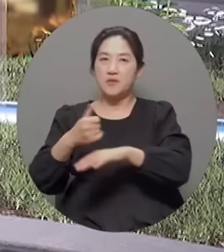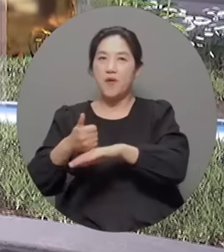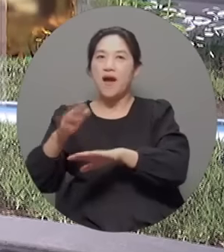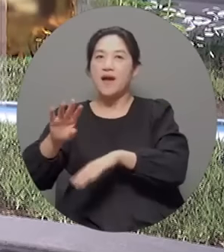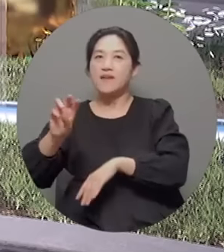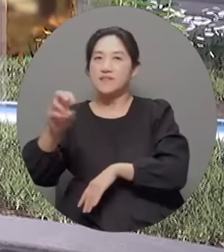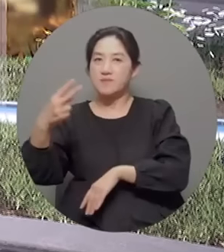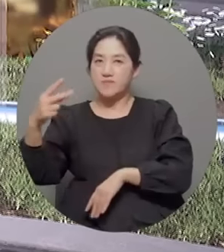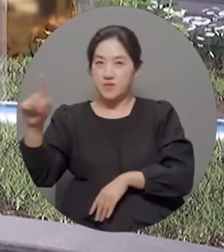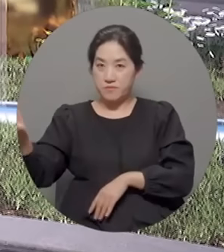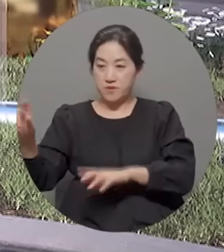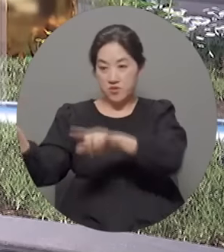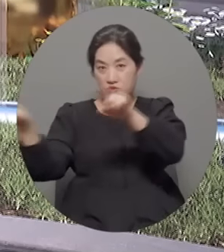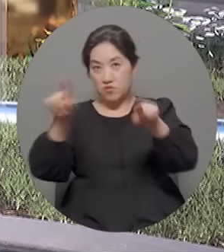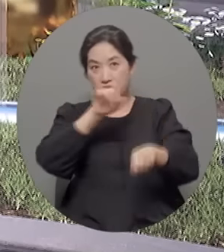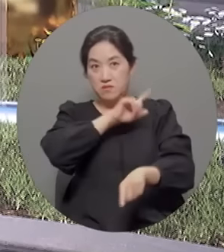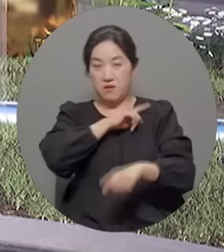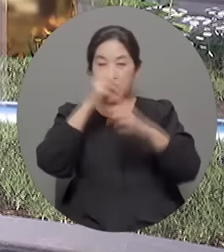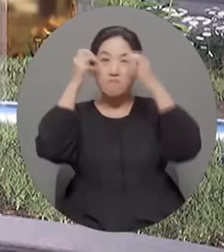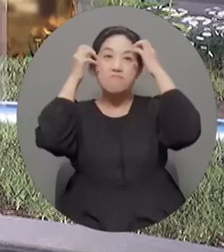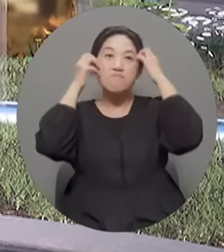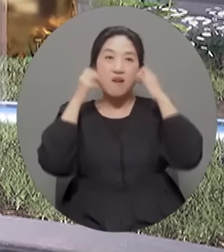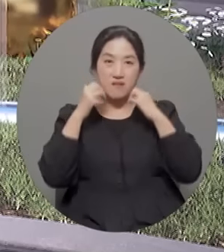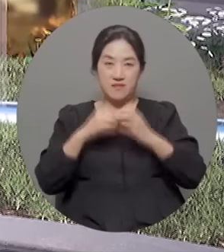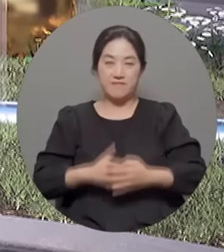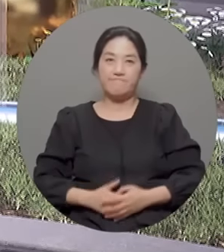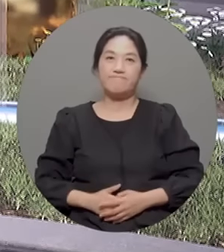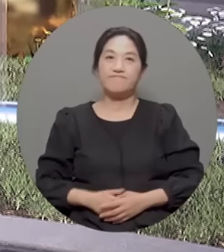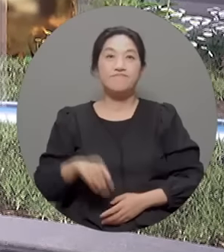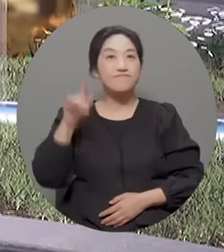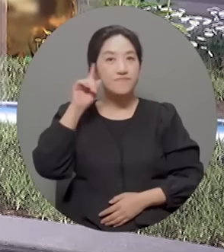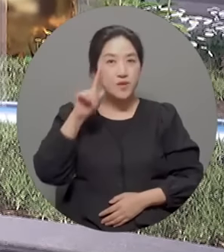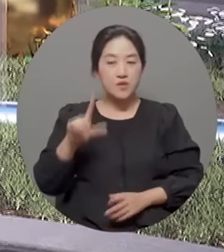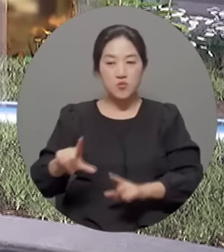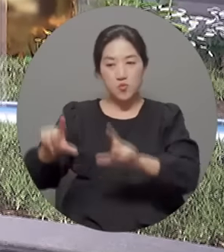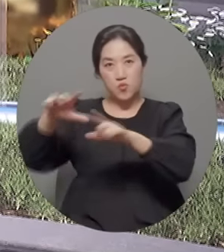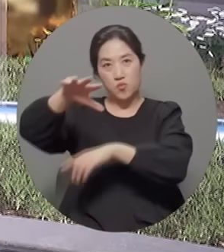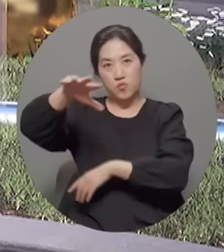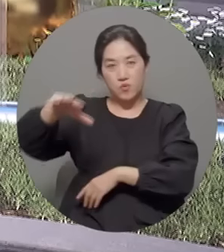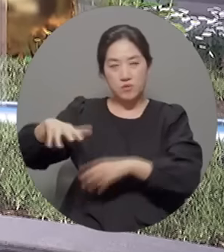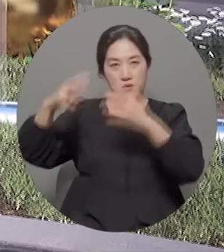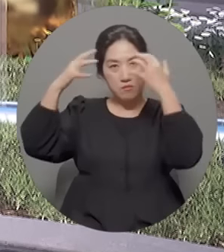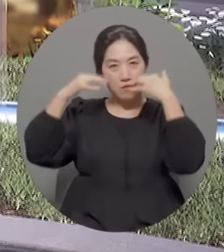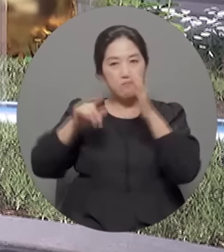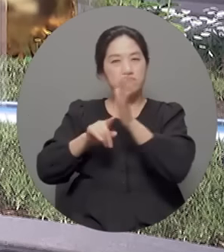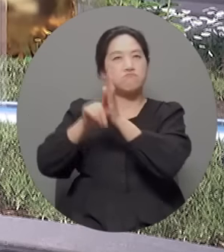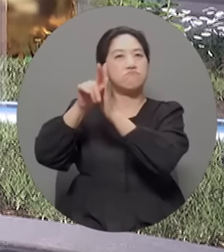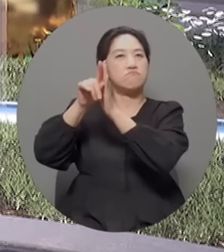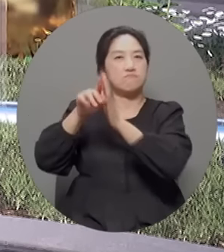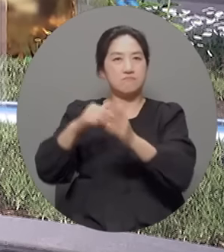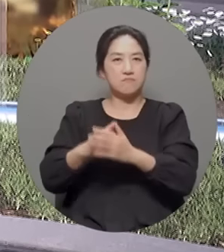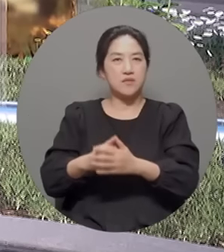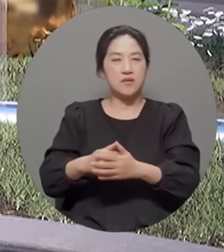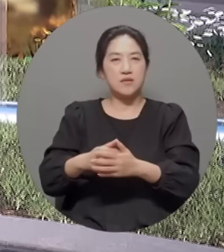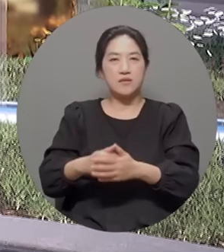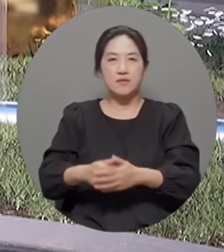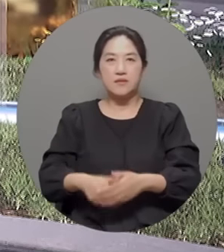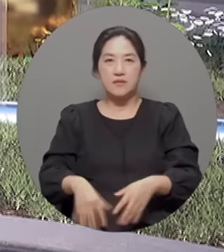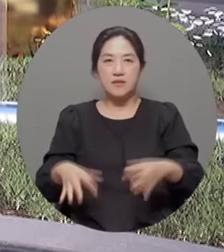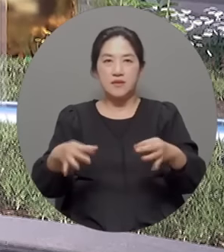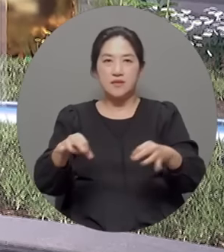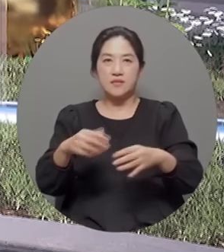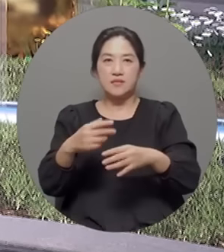올라 전국에서 가장 더웠습니다. 내일은 동쪽 지방의 더위도 심해지겠습니다. 김천의 낮 최고